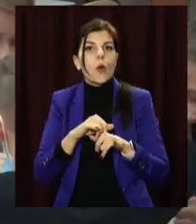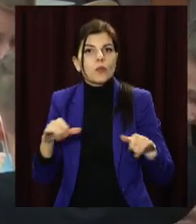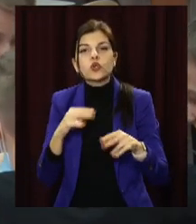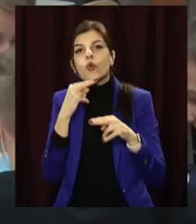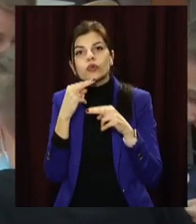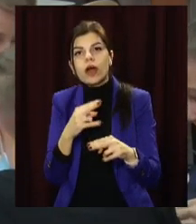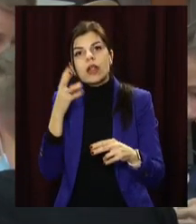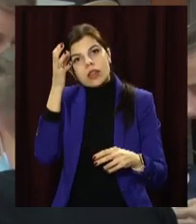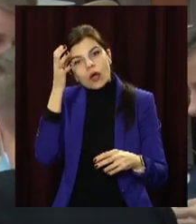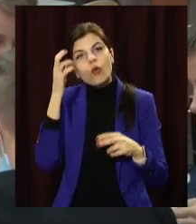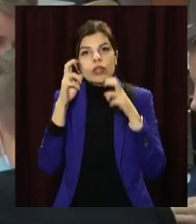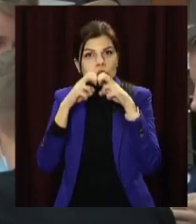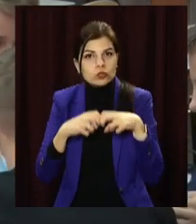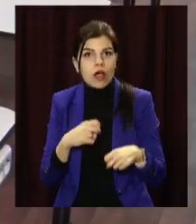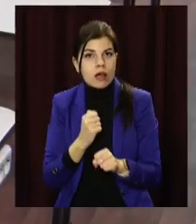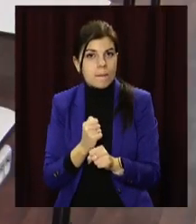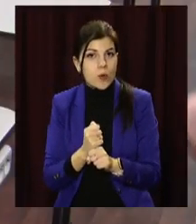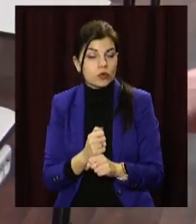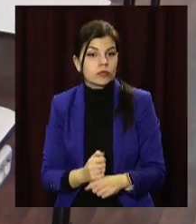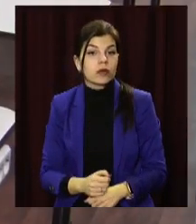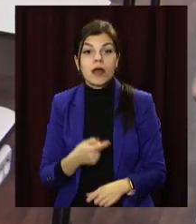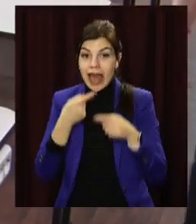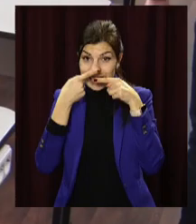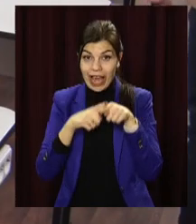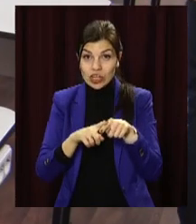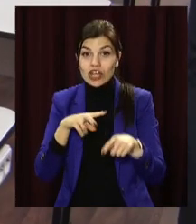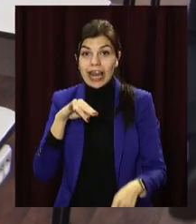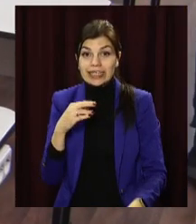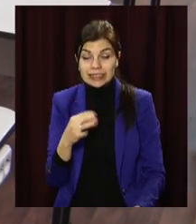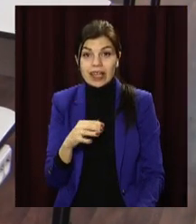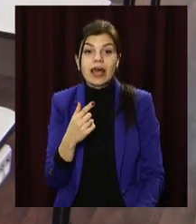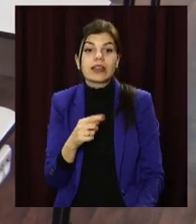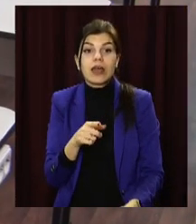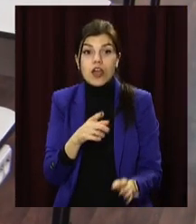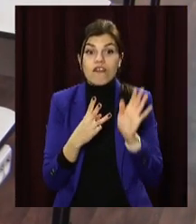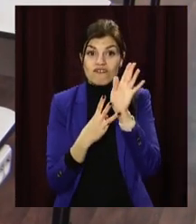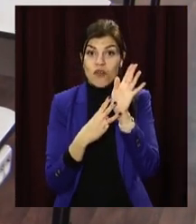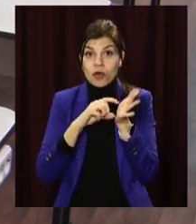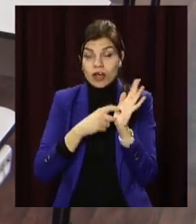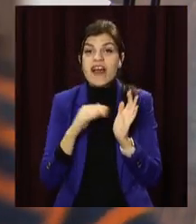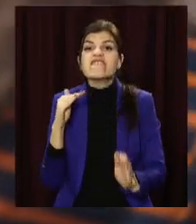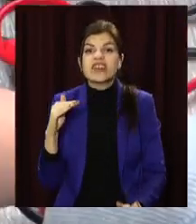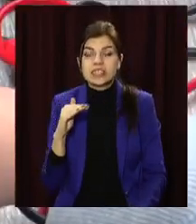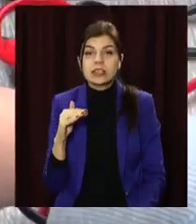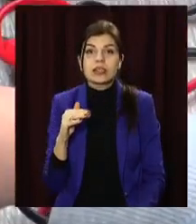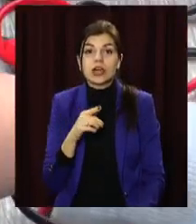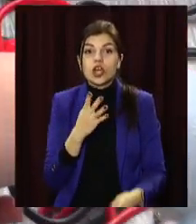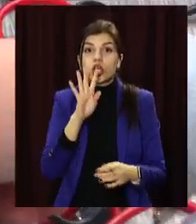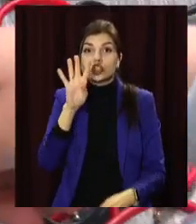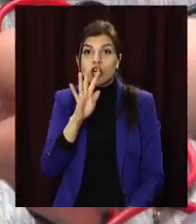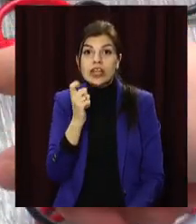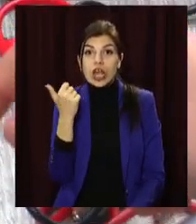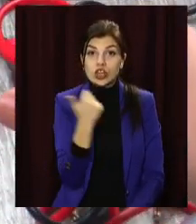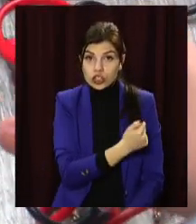увагу науково-дослідницькій роботі. У технічному ліцеї, де тільки, наприклад, у 8 класі фізики 4 години на тиждень,